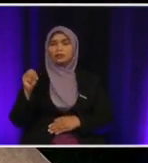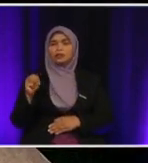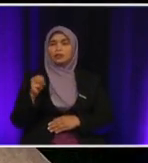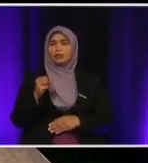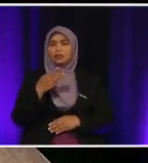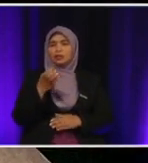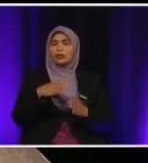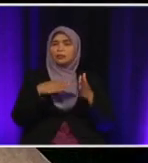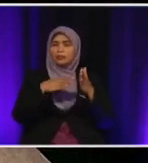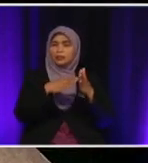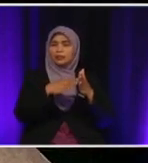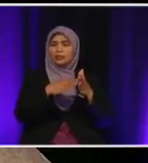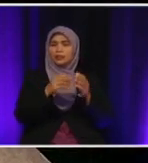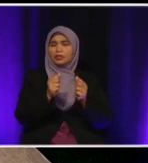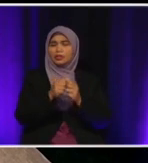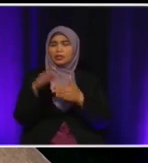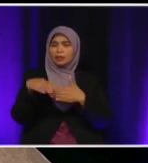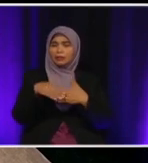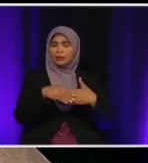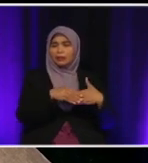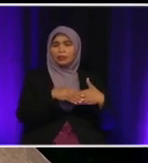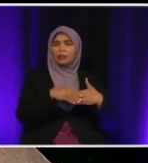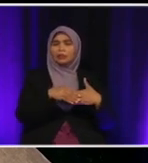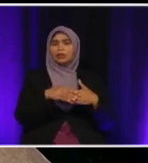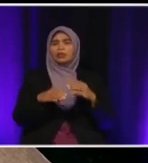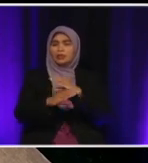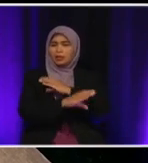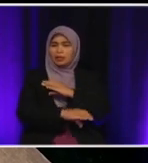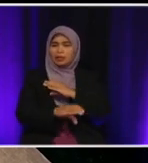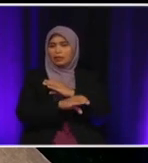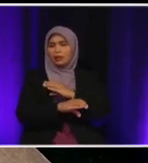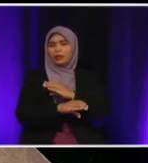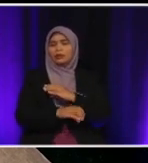dikabulkan dengan memimpin sebuah negara